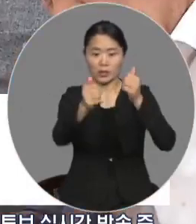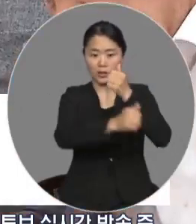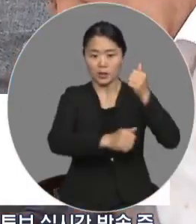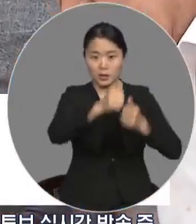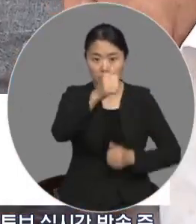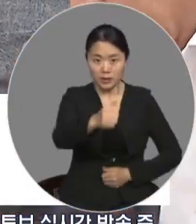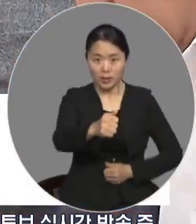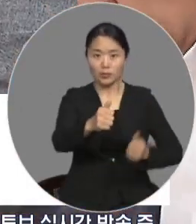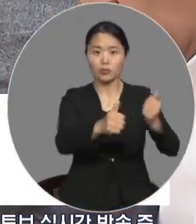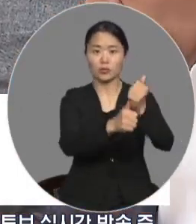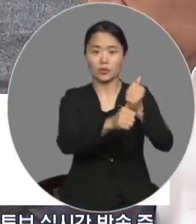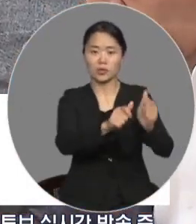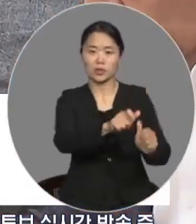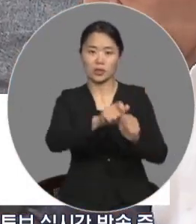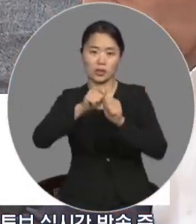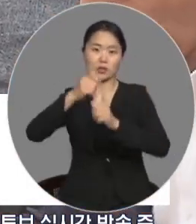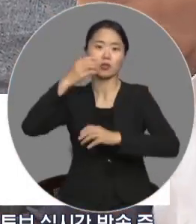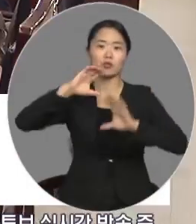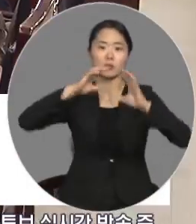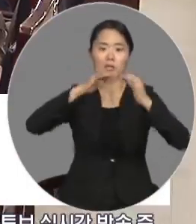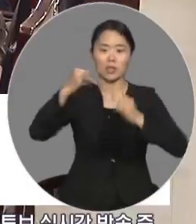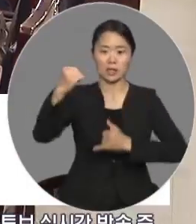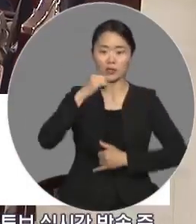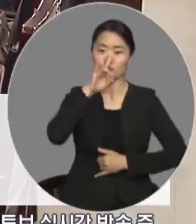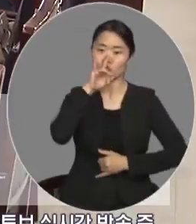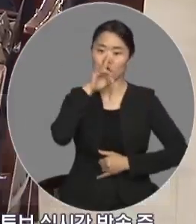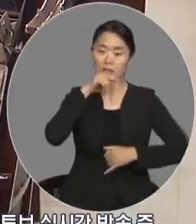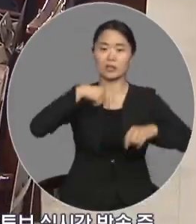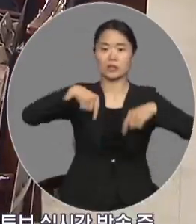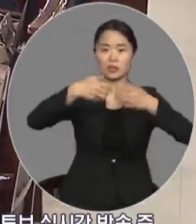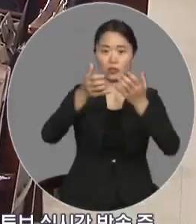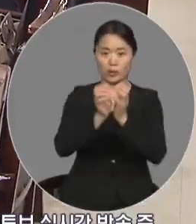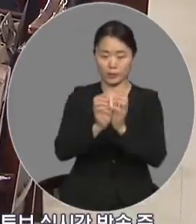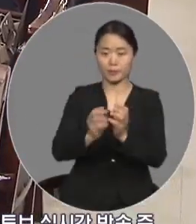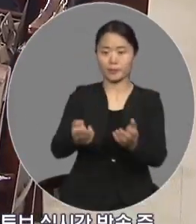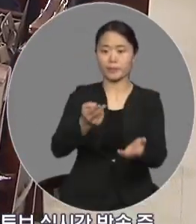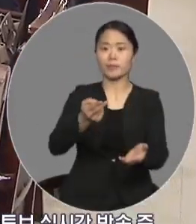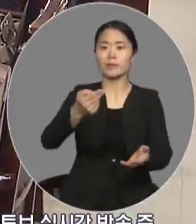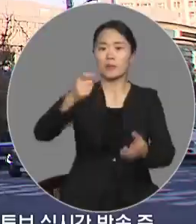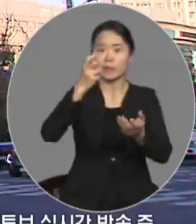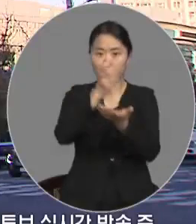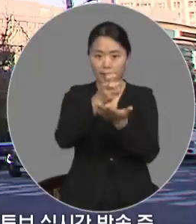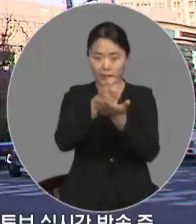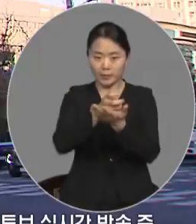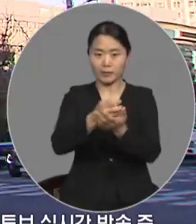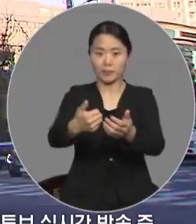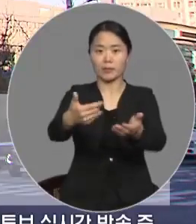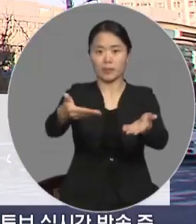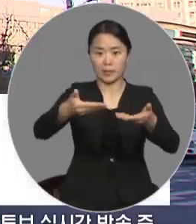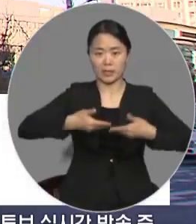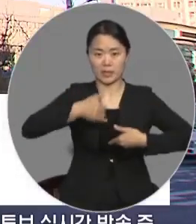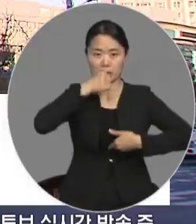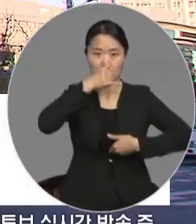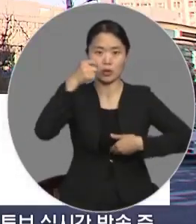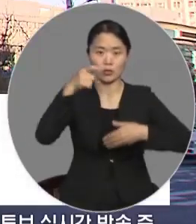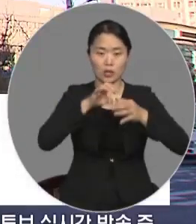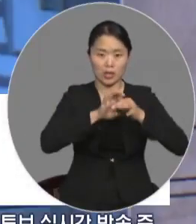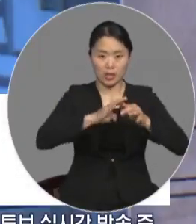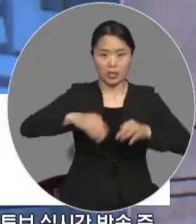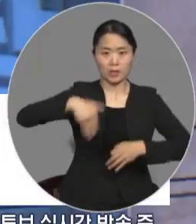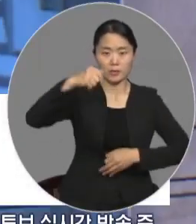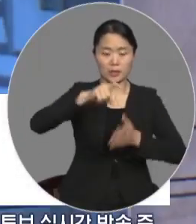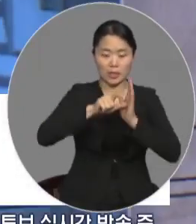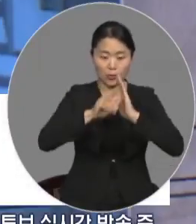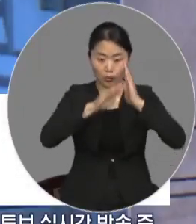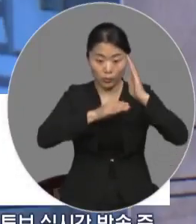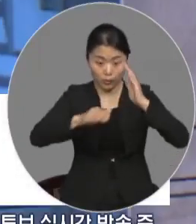선출하라는 국민의힘 중앙당의 지침이 내려온 걸로 확인됐습니다. 더불어민주당은 다음 지방선거에서 공천을